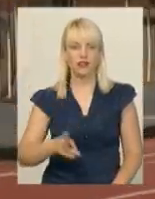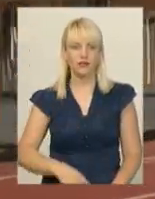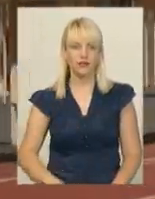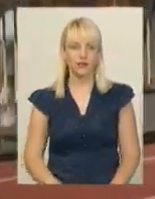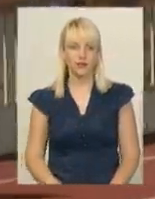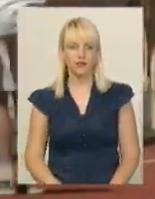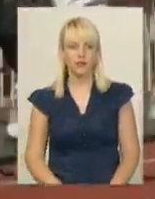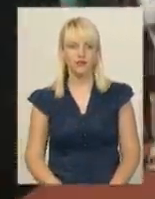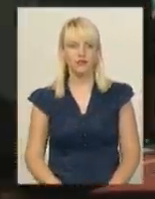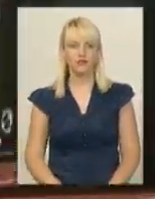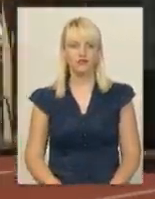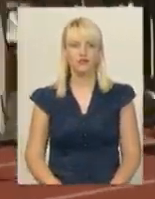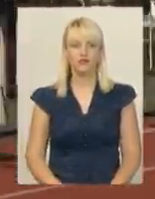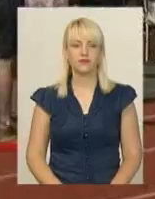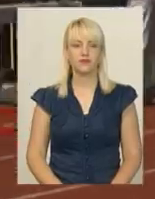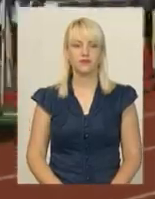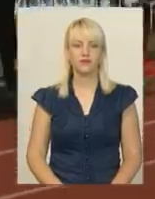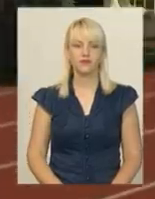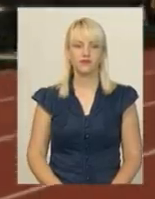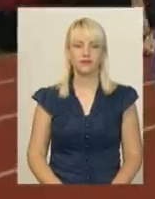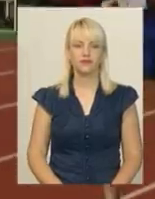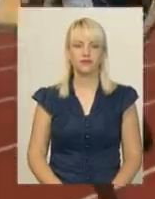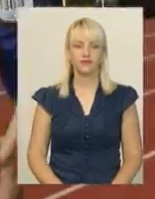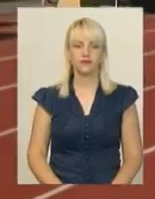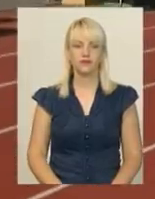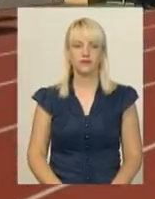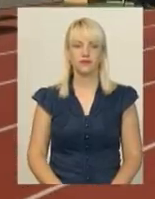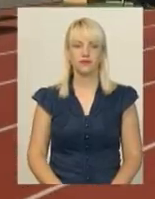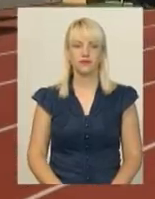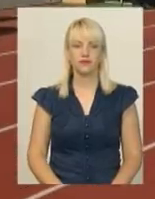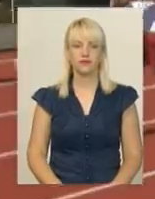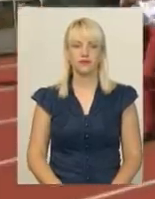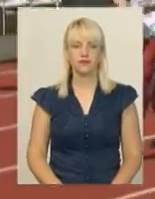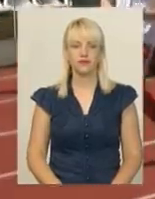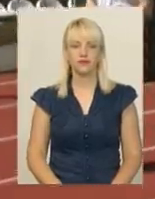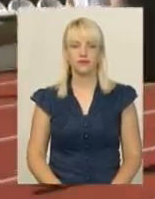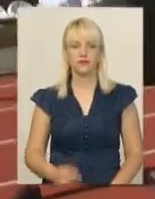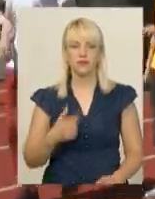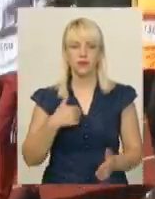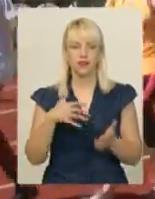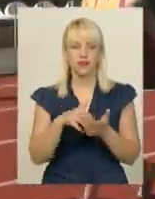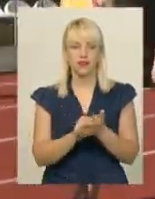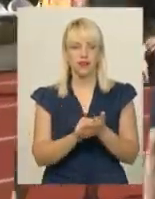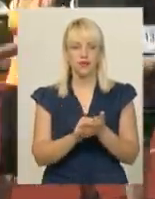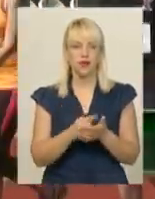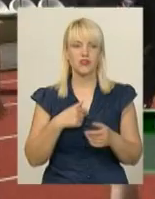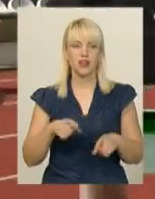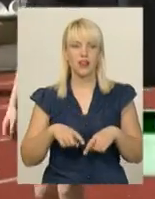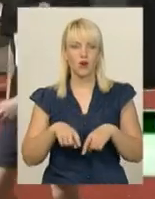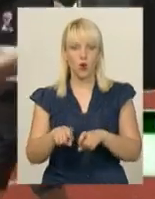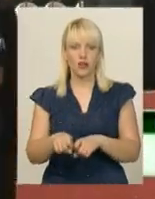Я займаюся півтора роки легкою